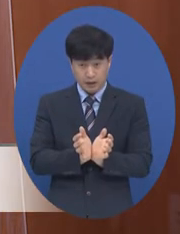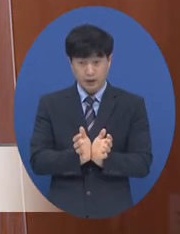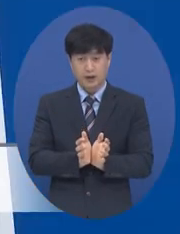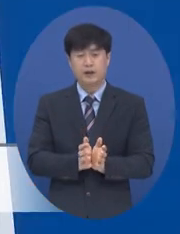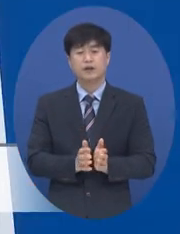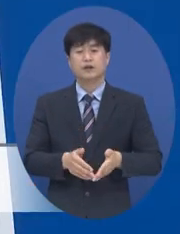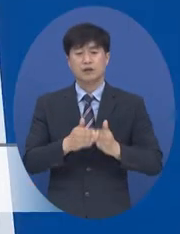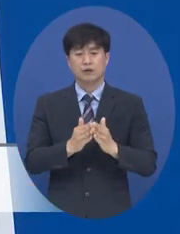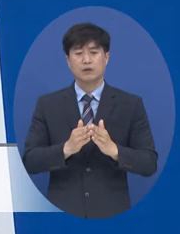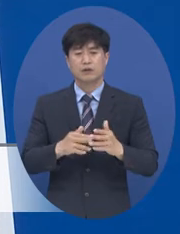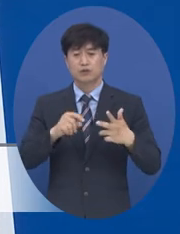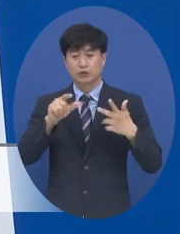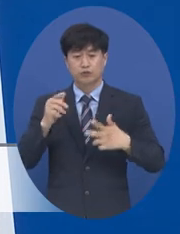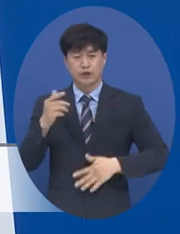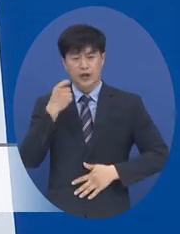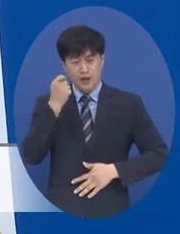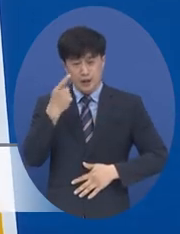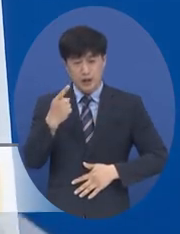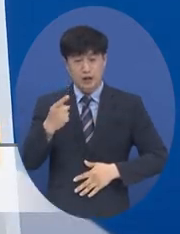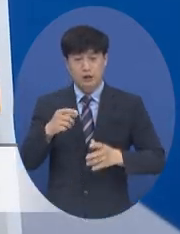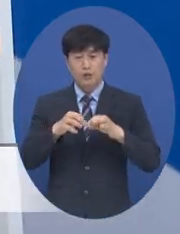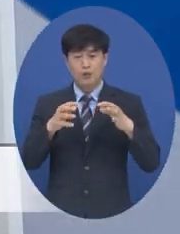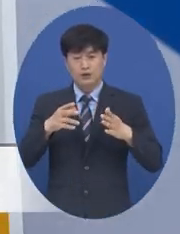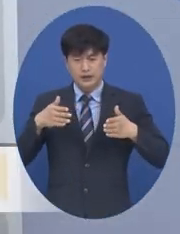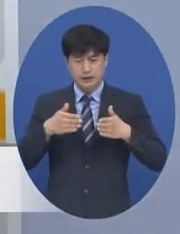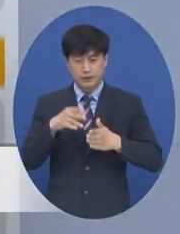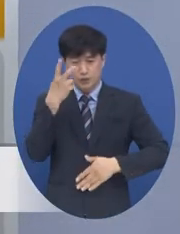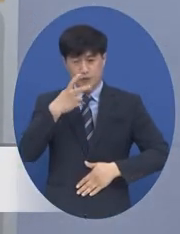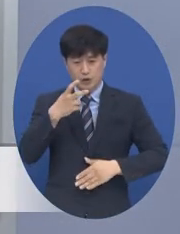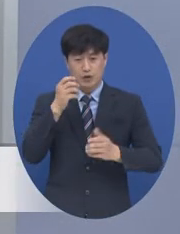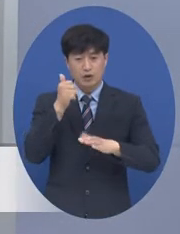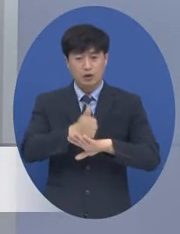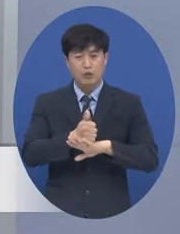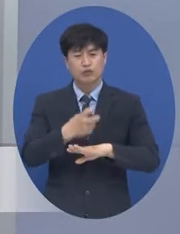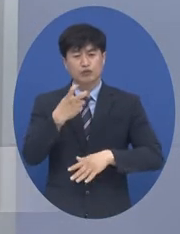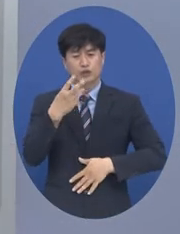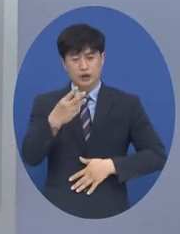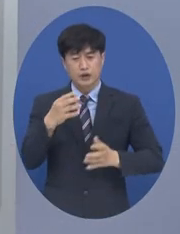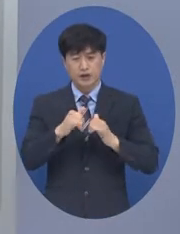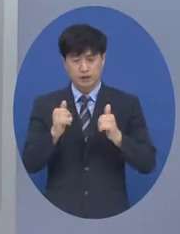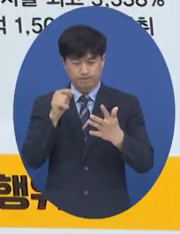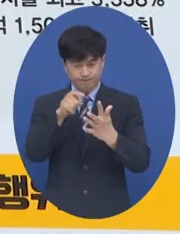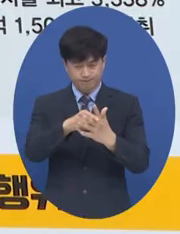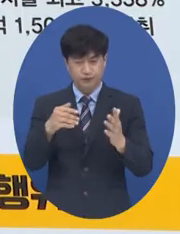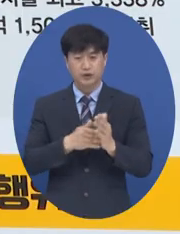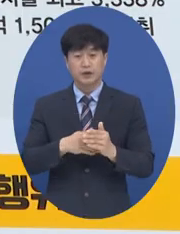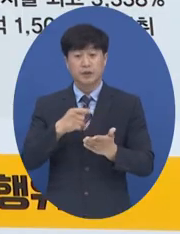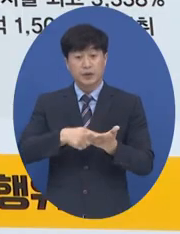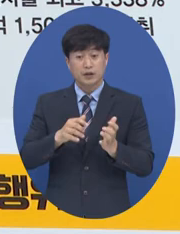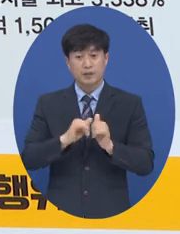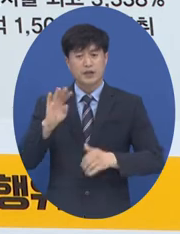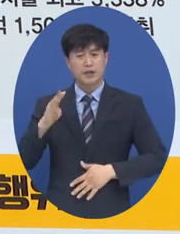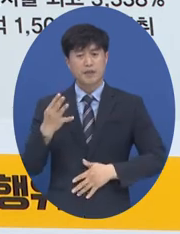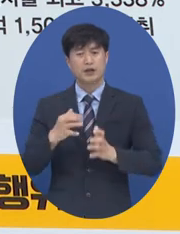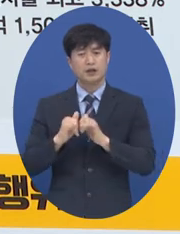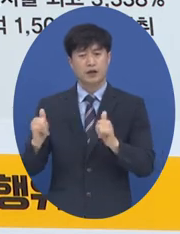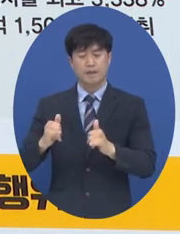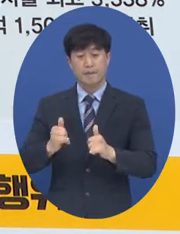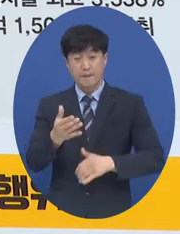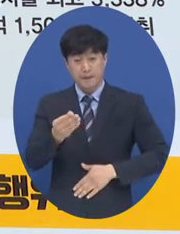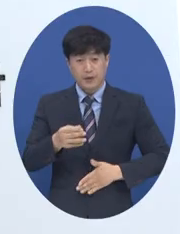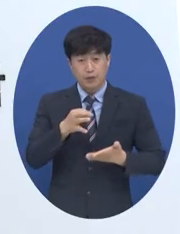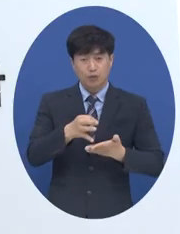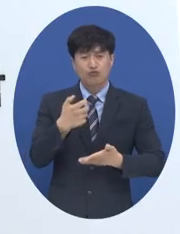7월 부터 한달간 집중 수사를 벌인 결과 총 23명을 적발해 씁니다 피해자는 400여명